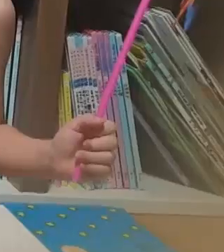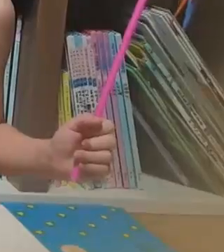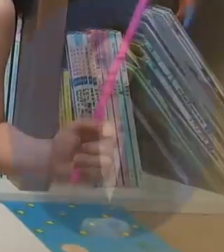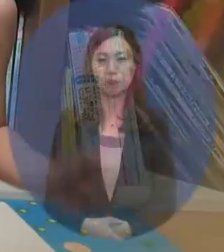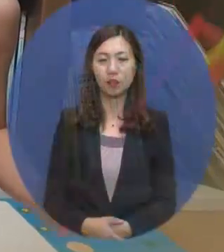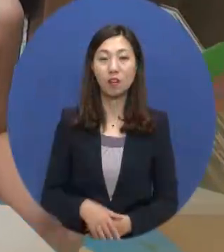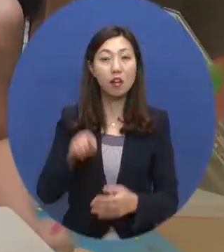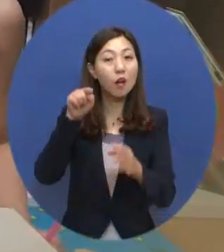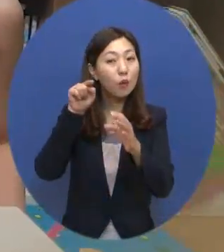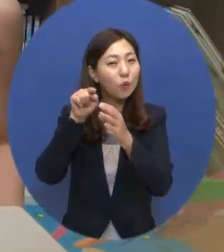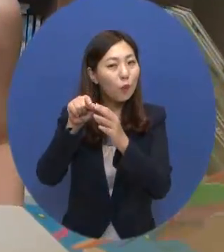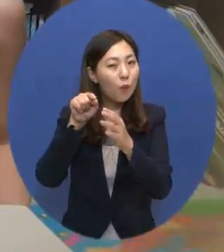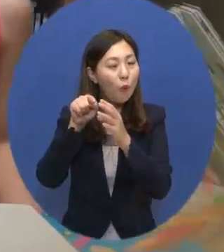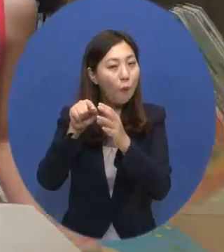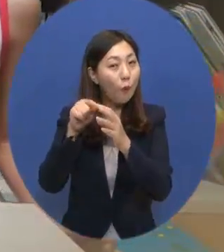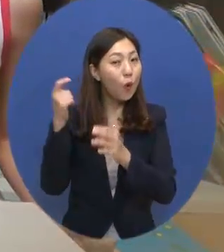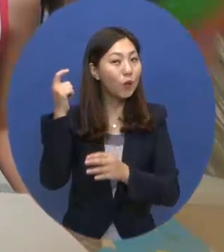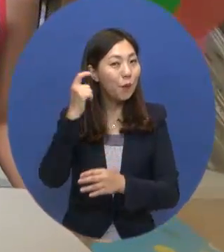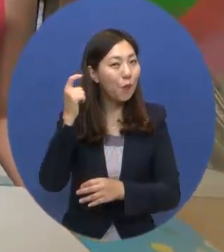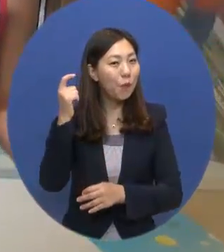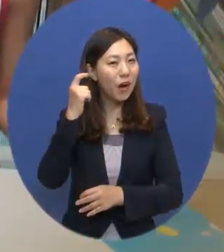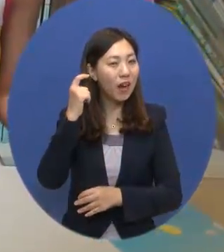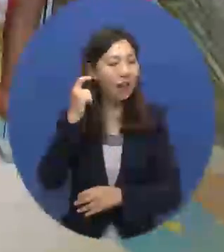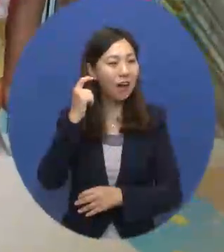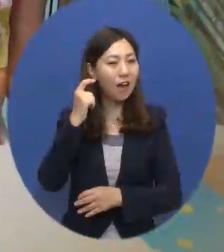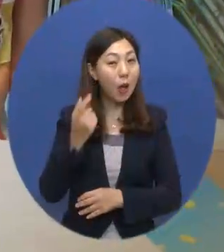빈동네 조인종 소리에